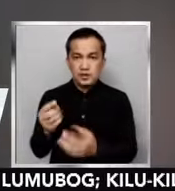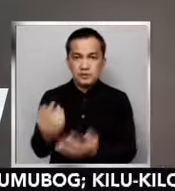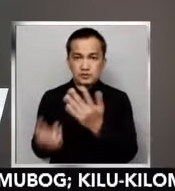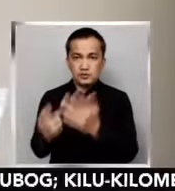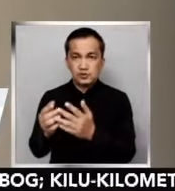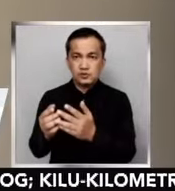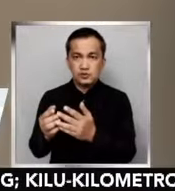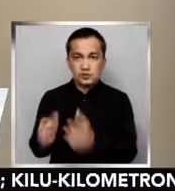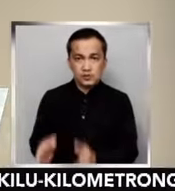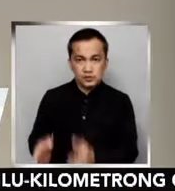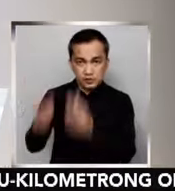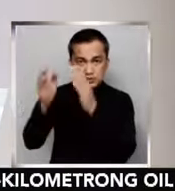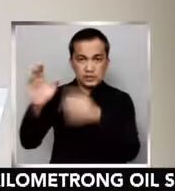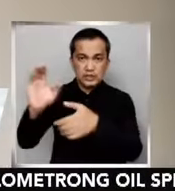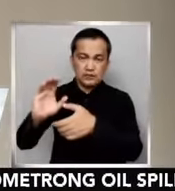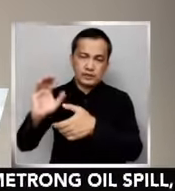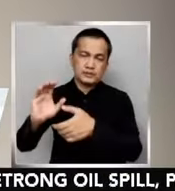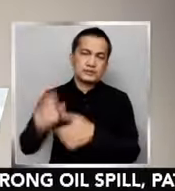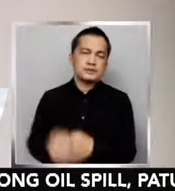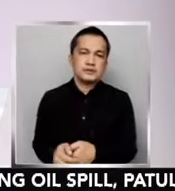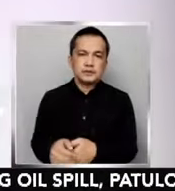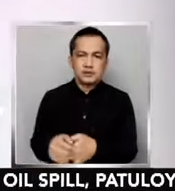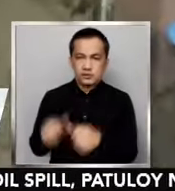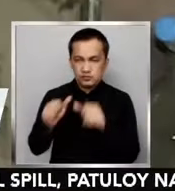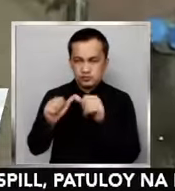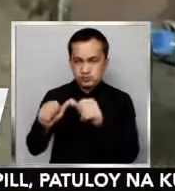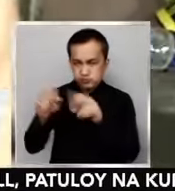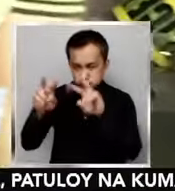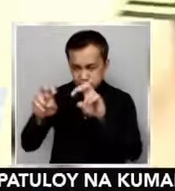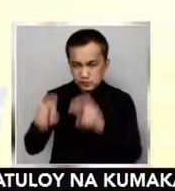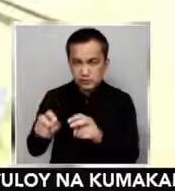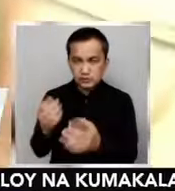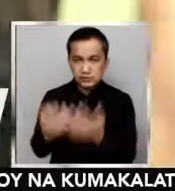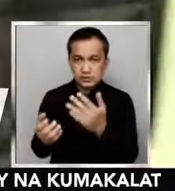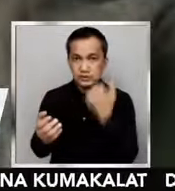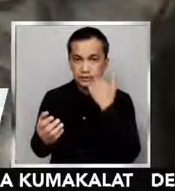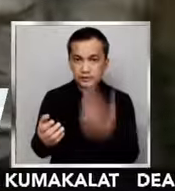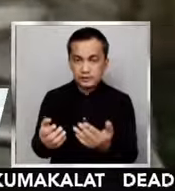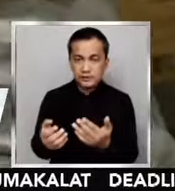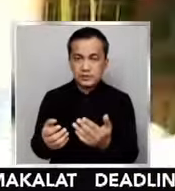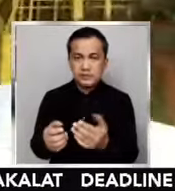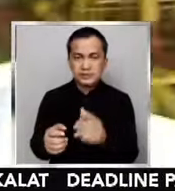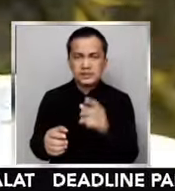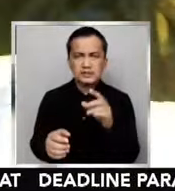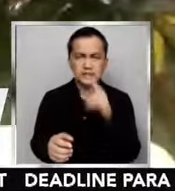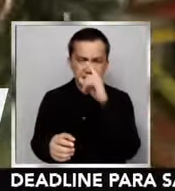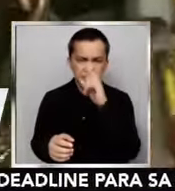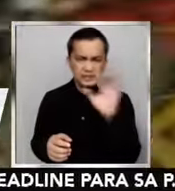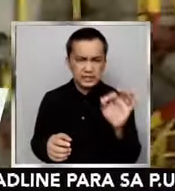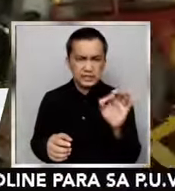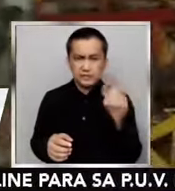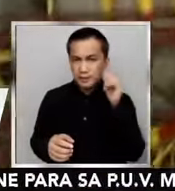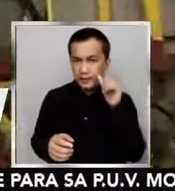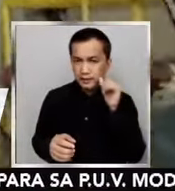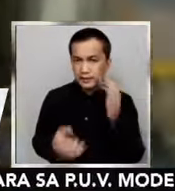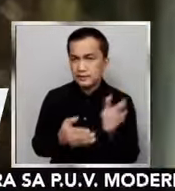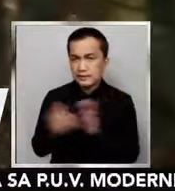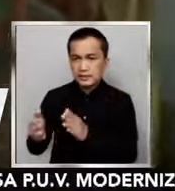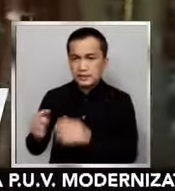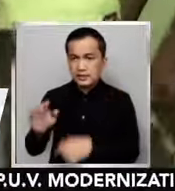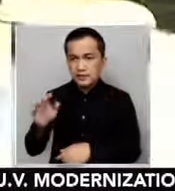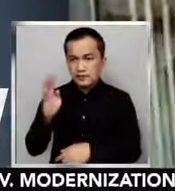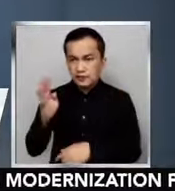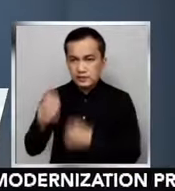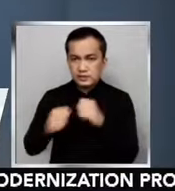Caloocan Patuloy ang imbestigasyon sa sunog na ikinasawi ng isang nu anyos na babae at isang 40 anyos na